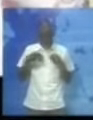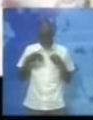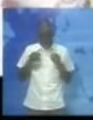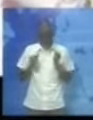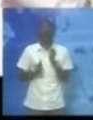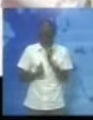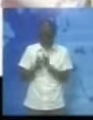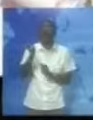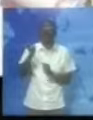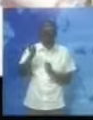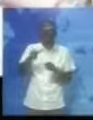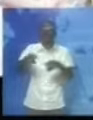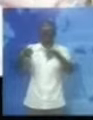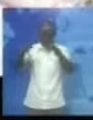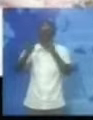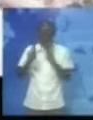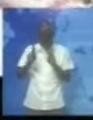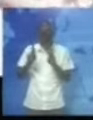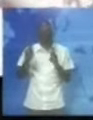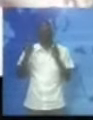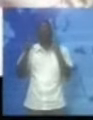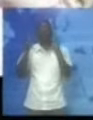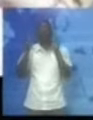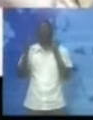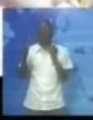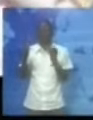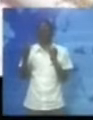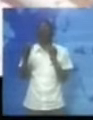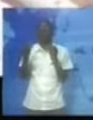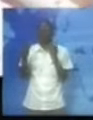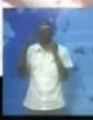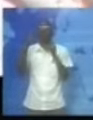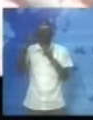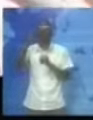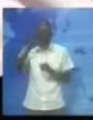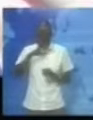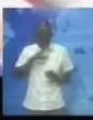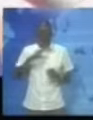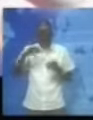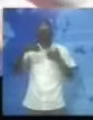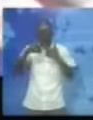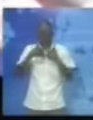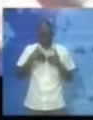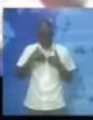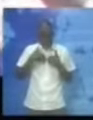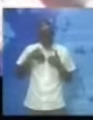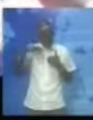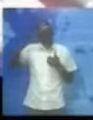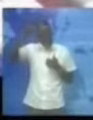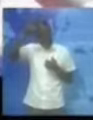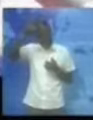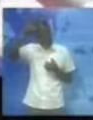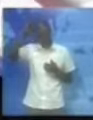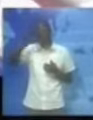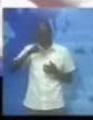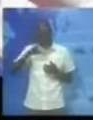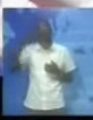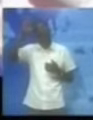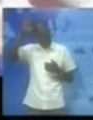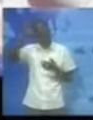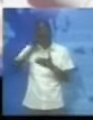a permis à plusieurs filles d'avoir des maris blancs avec